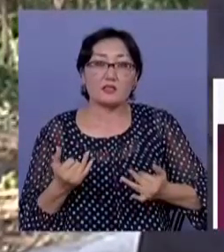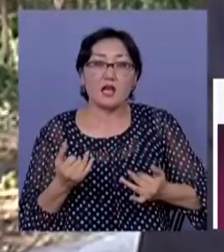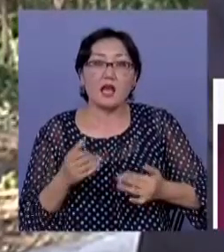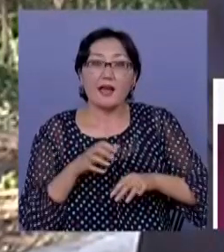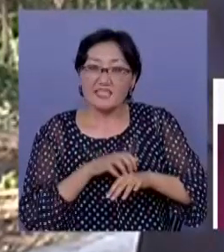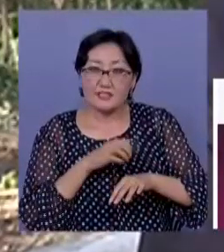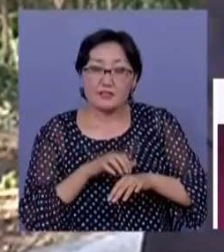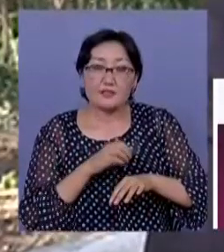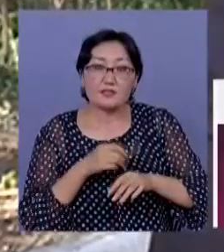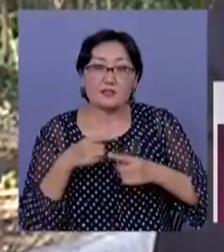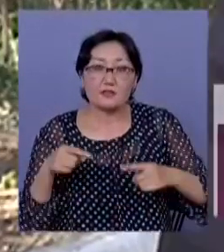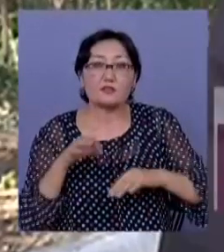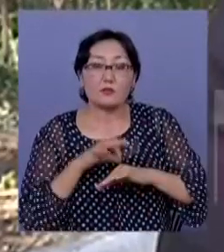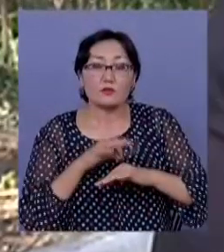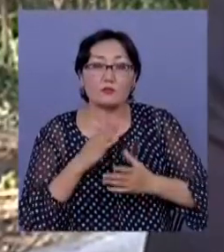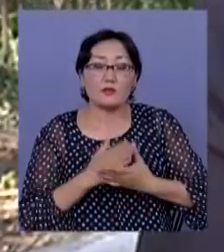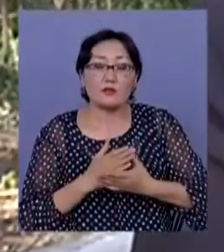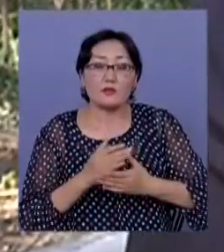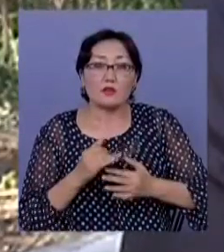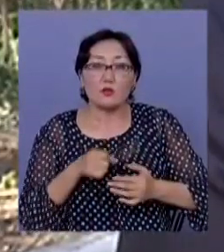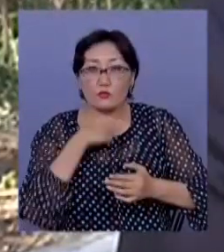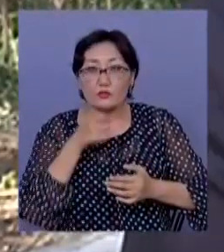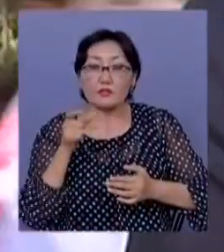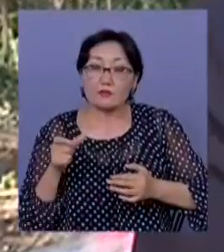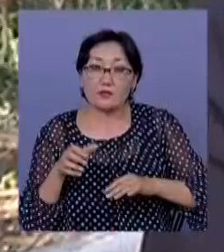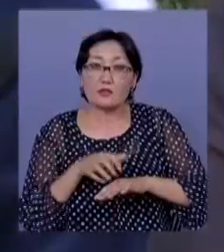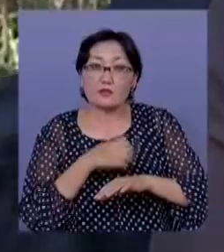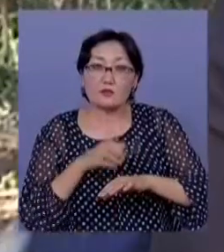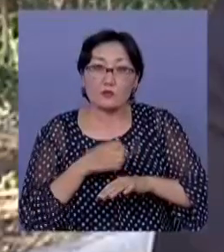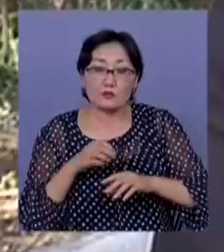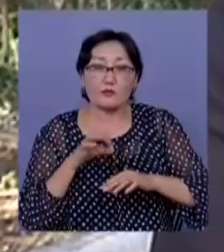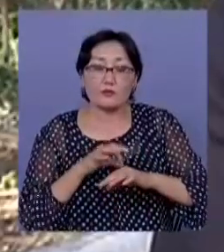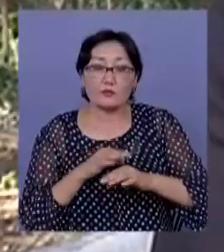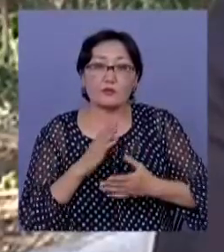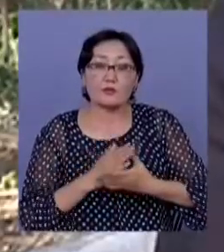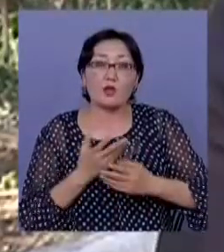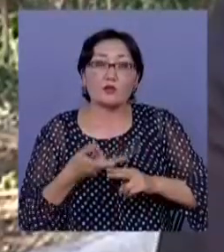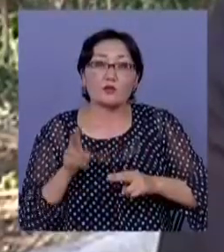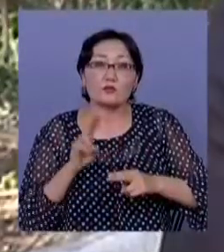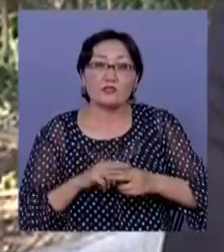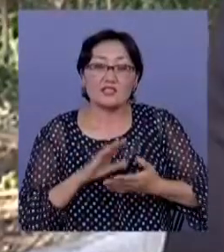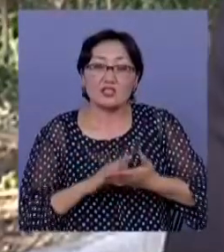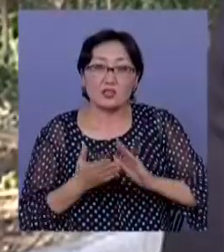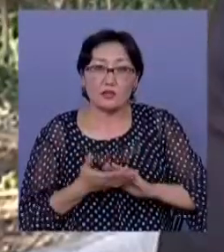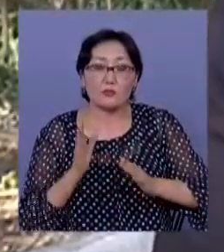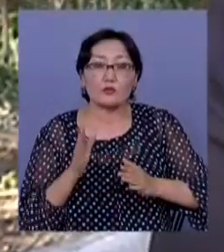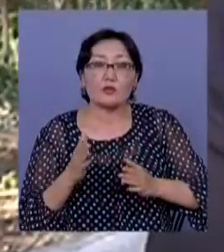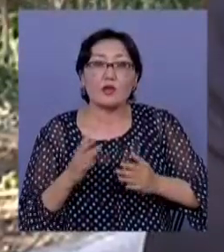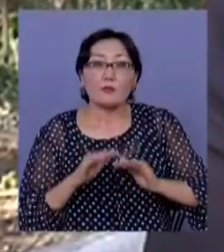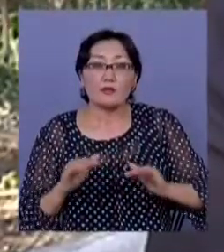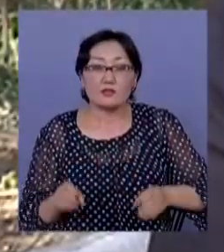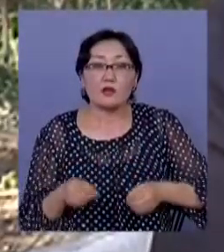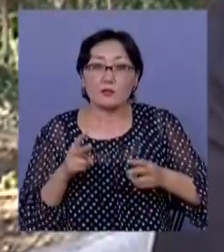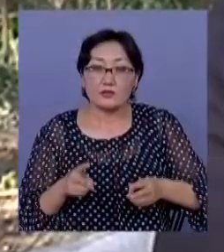аллергия деген нәрсе көп балаларда, балаларда емес ересектерде де экологиядан. Сол себепті сондай жағдай болып балаға бір қауіп